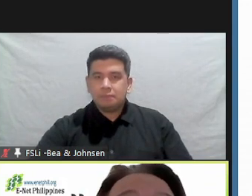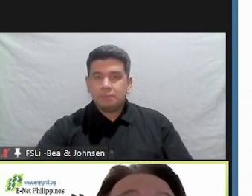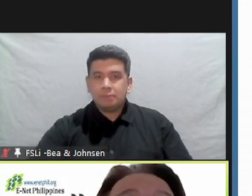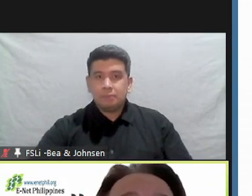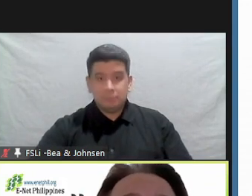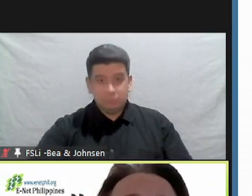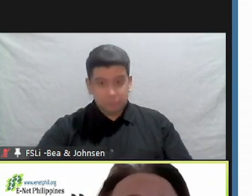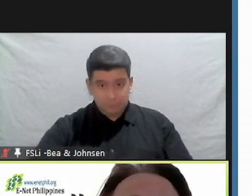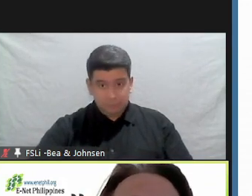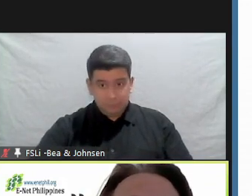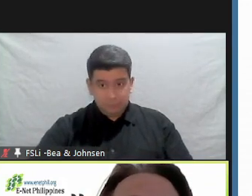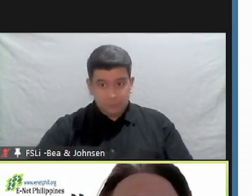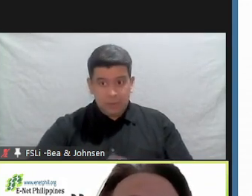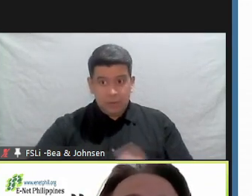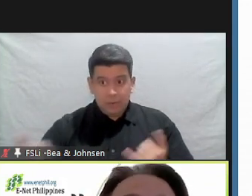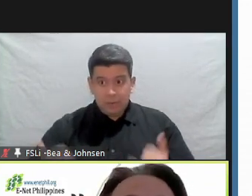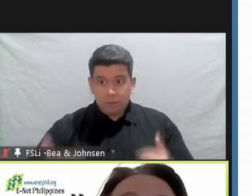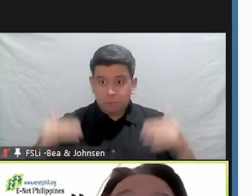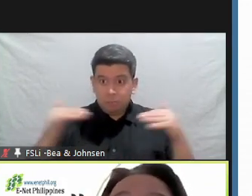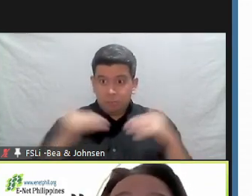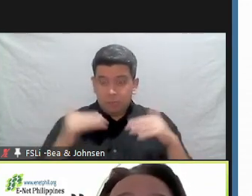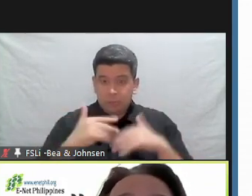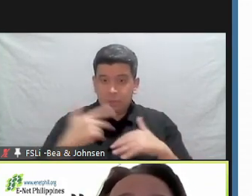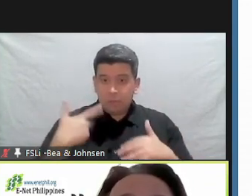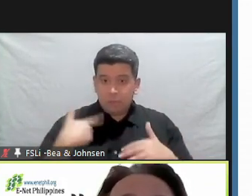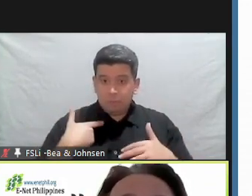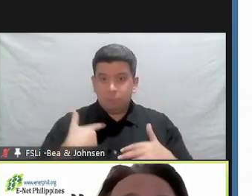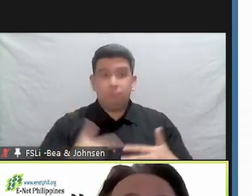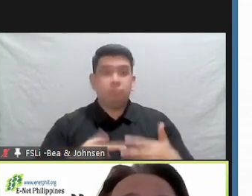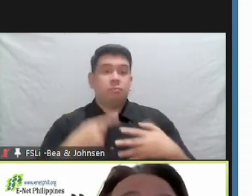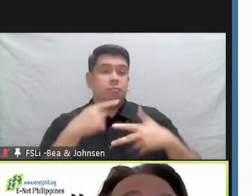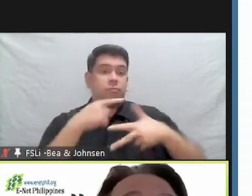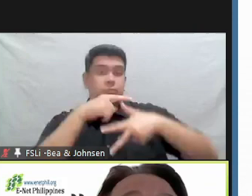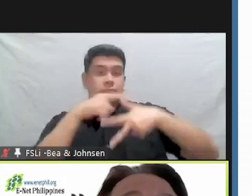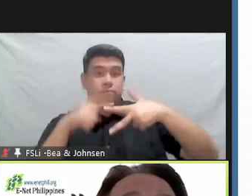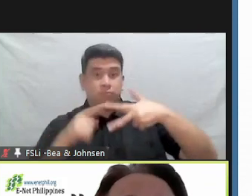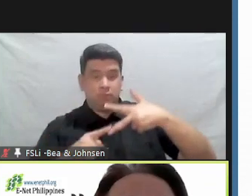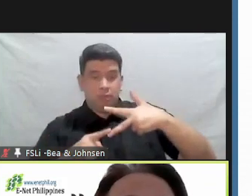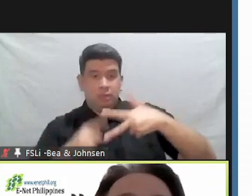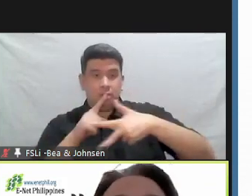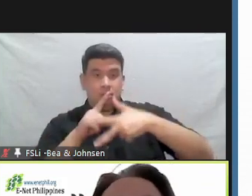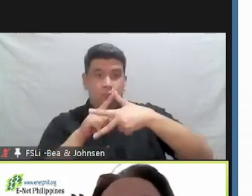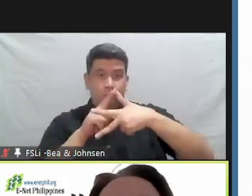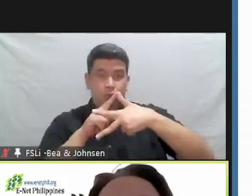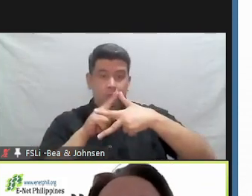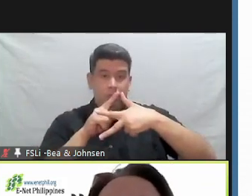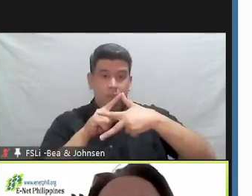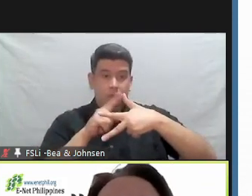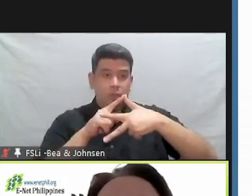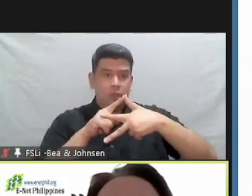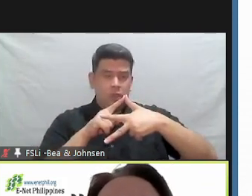mahalagang bahagi sa ating programa. No, yung una, yung pagbabahagi ng mga lokal na karanasan.